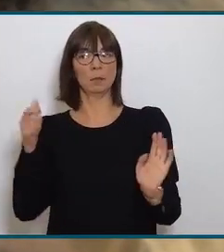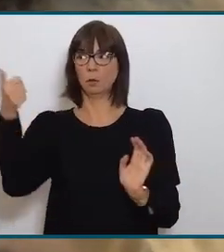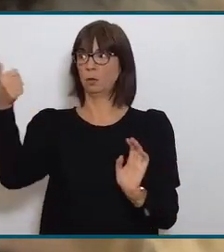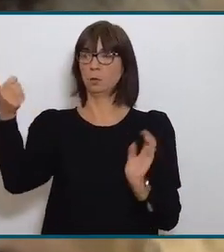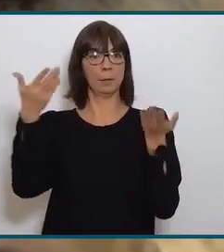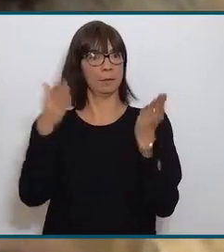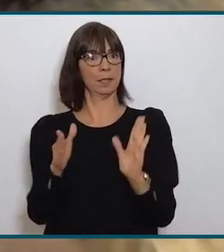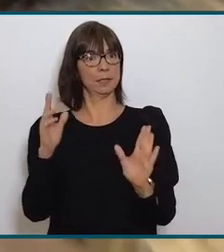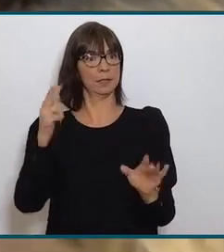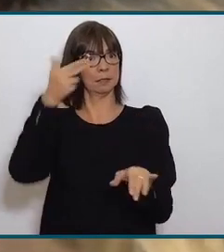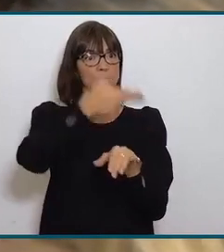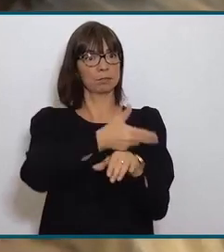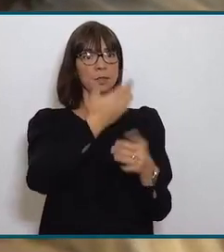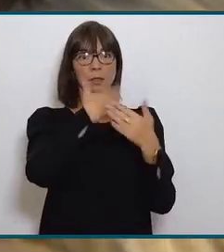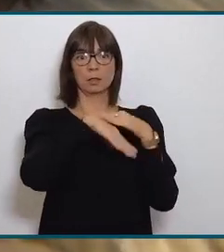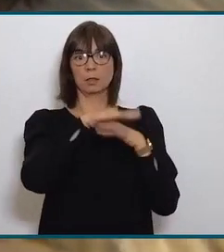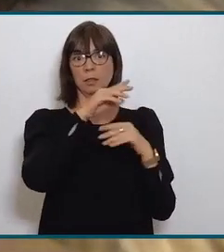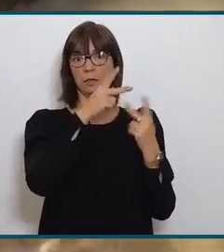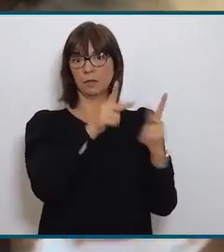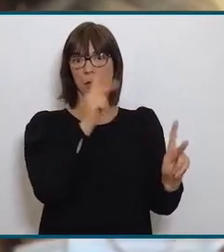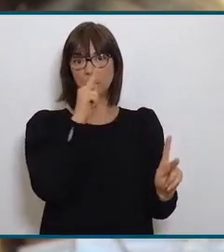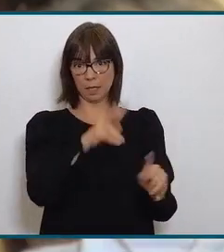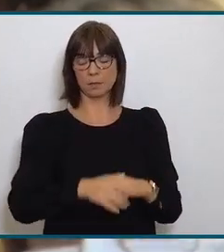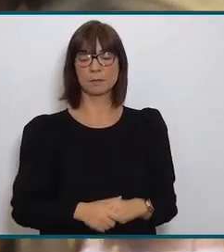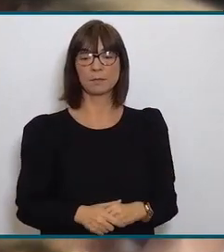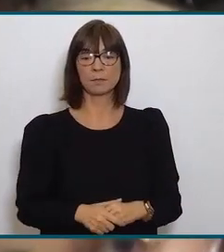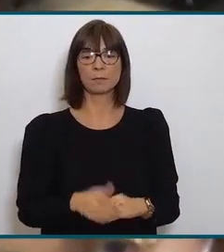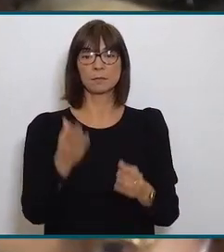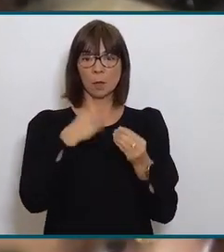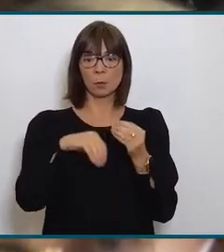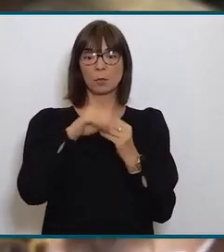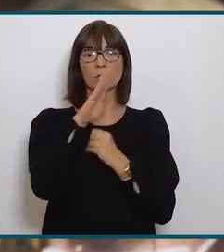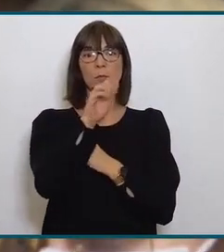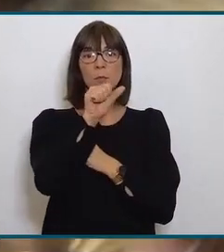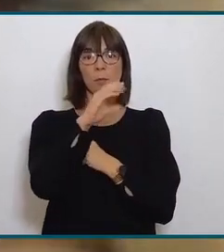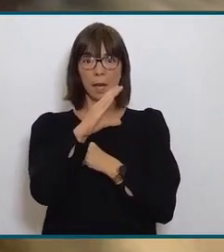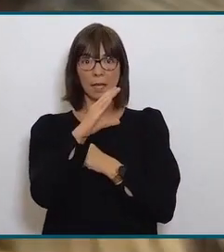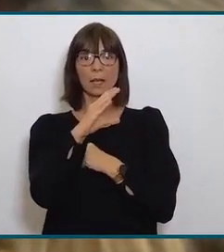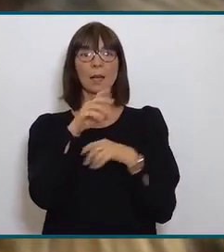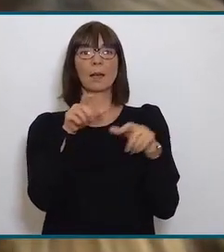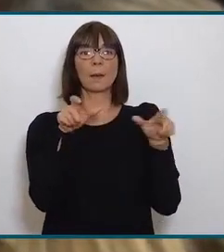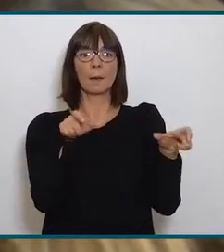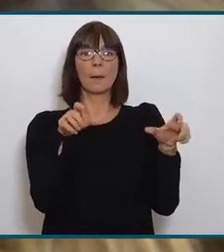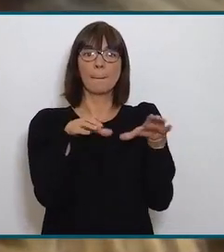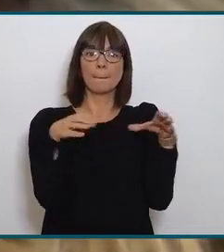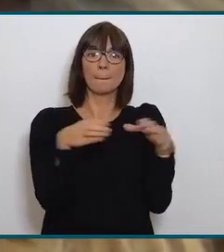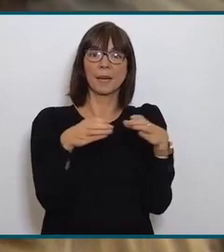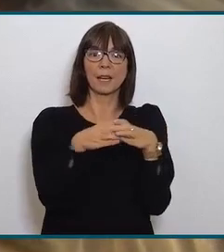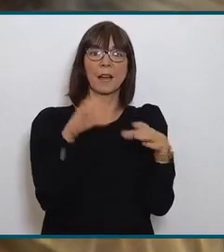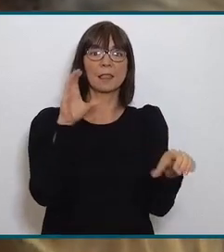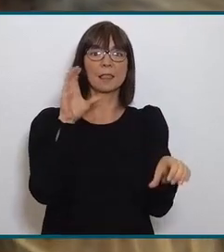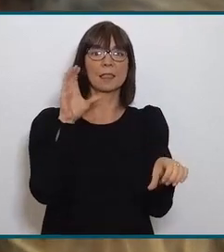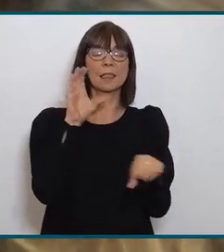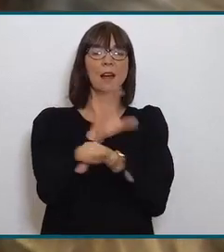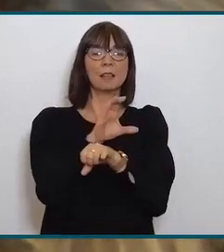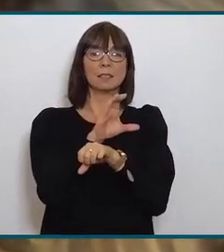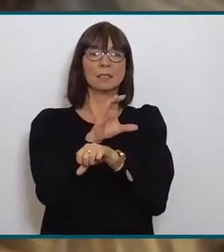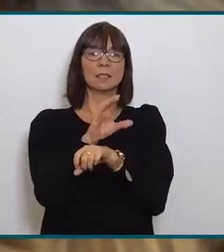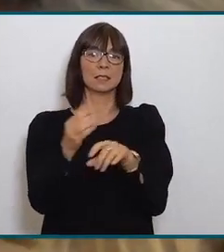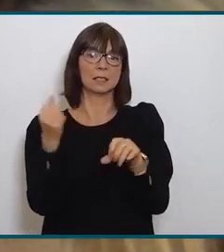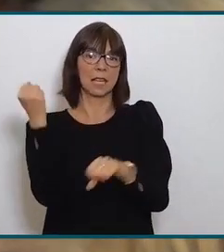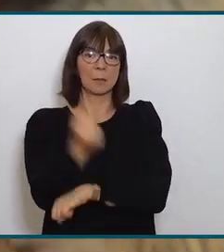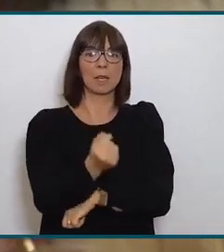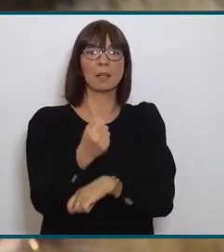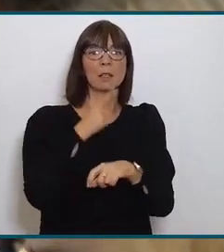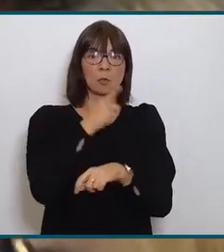décidé de les installer à Brest. De plus, une BAC, brigade anticriminalité de jour, viendra doubler le travail intensif mené